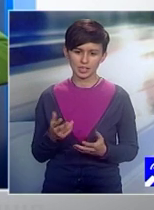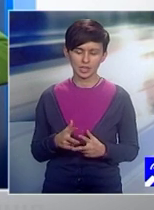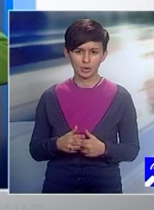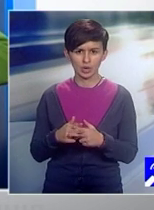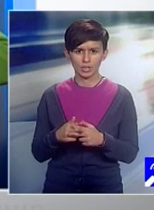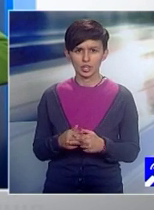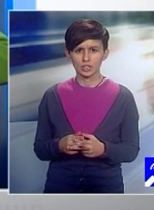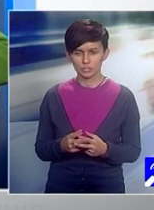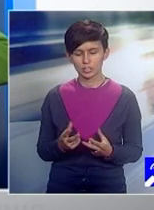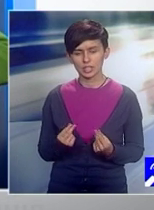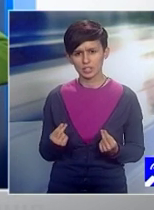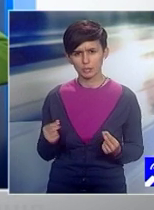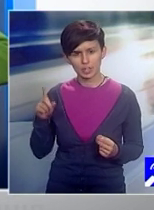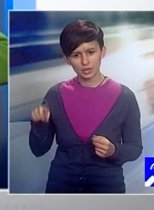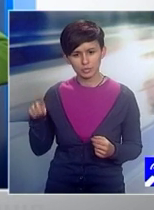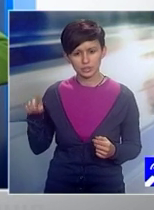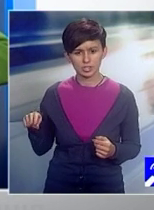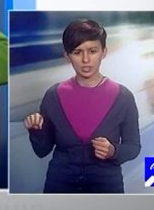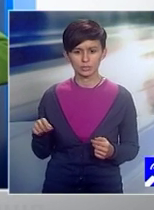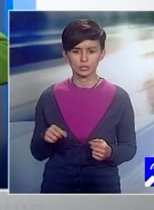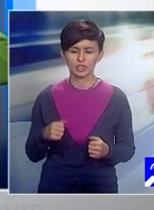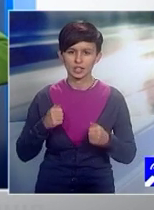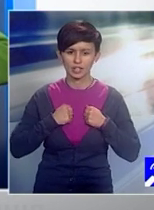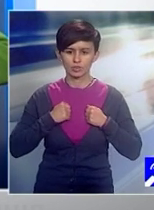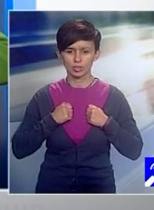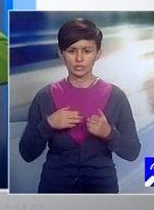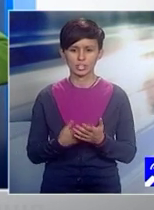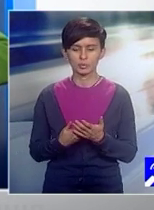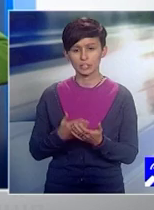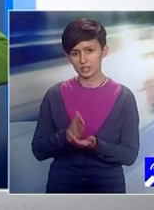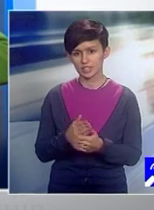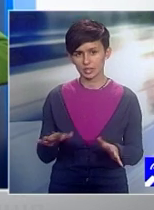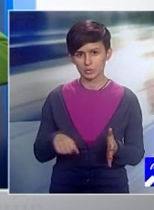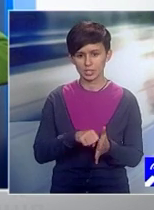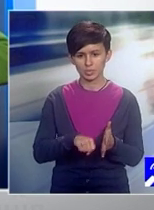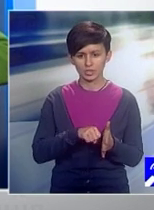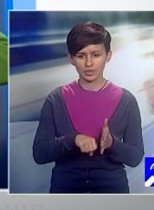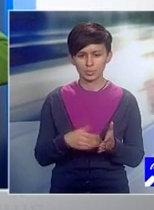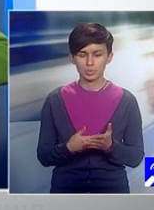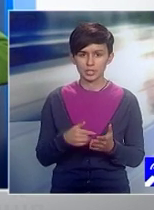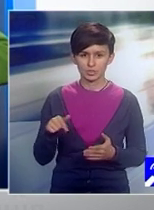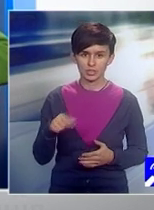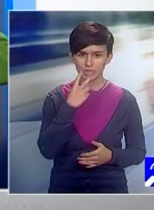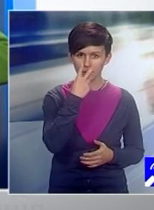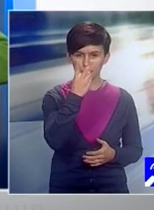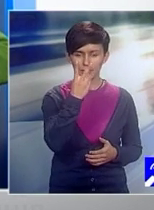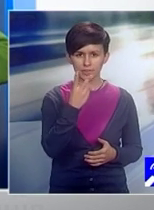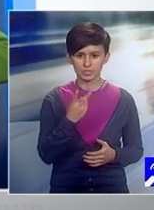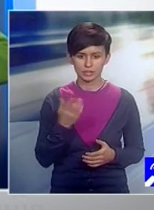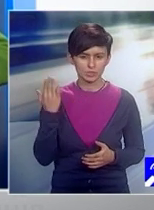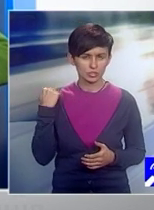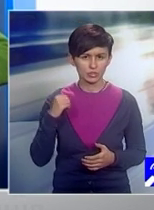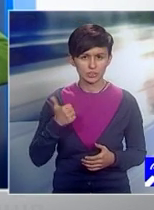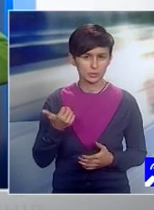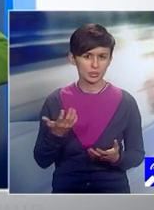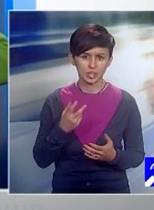timp de câteva luni, total gratis, ca să terminăm acest film, pentru că ei au văzut, ei au fost printre primii care au